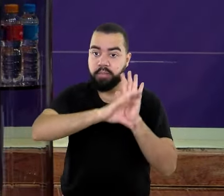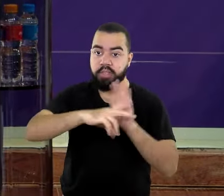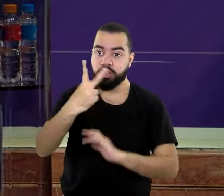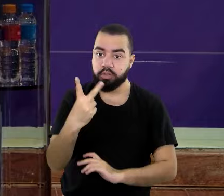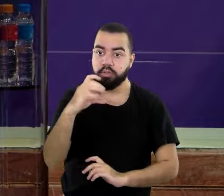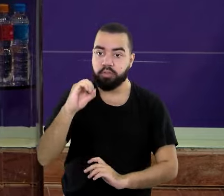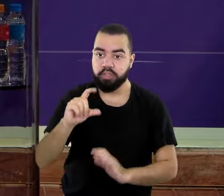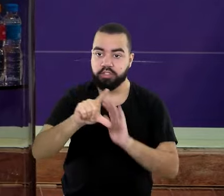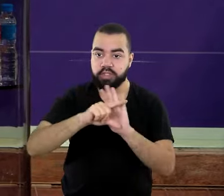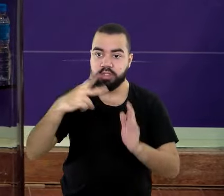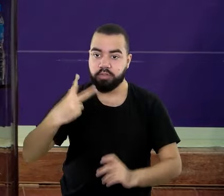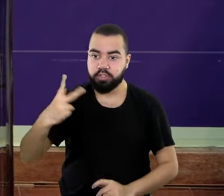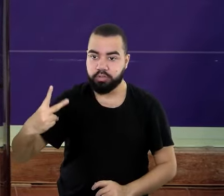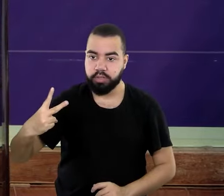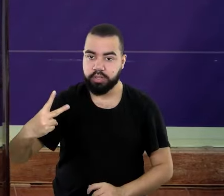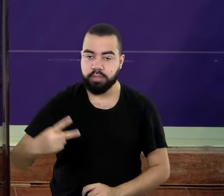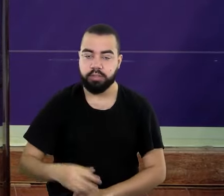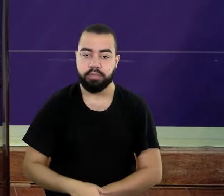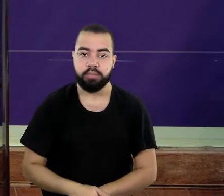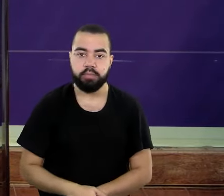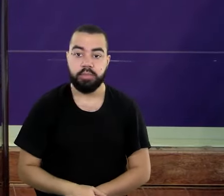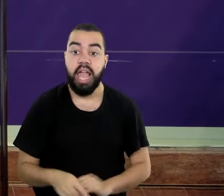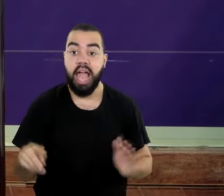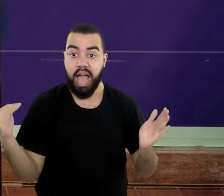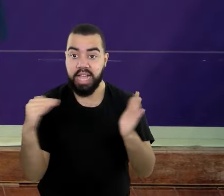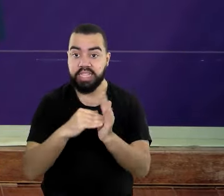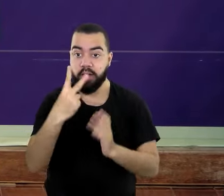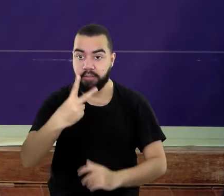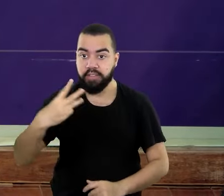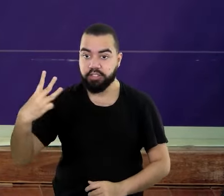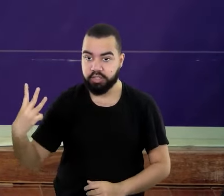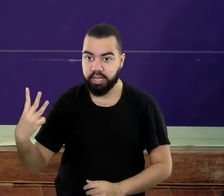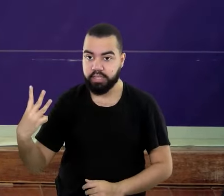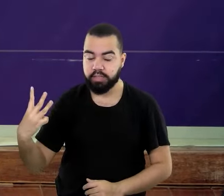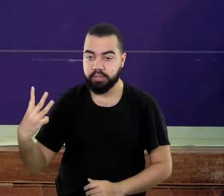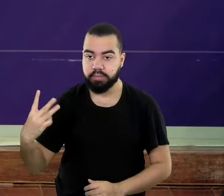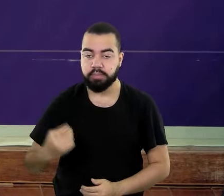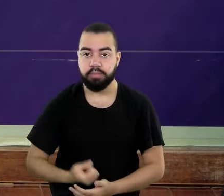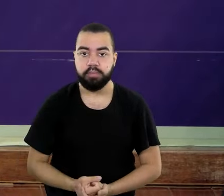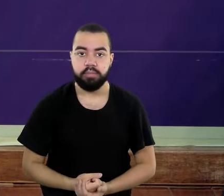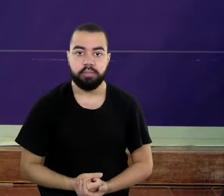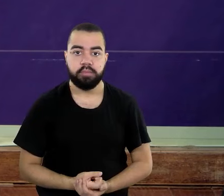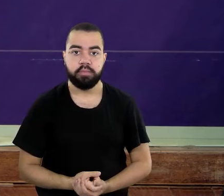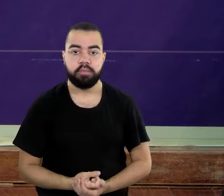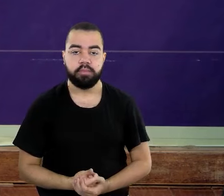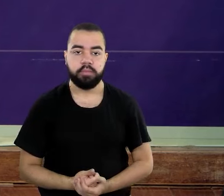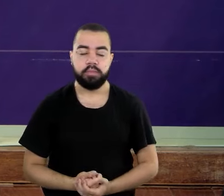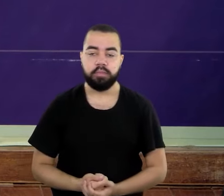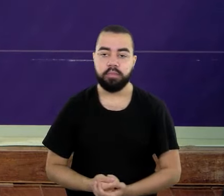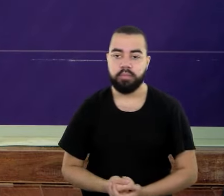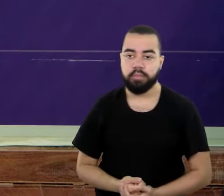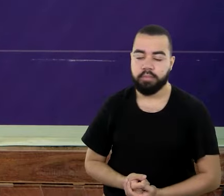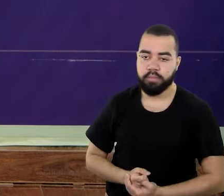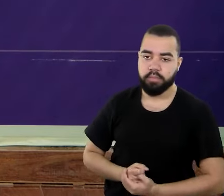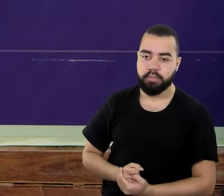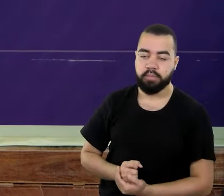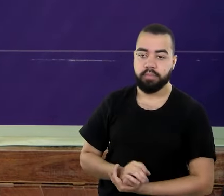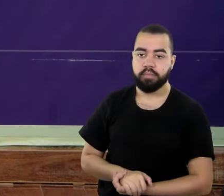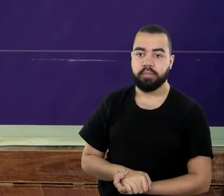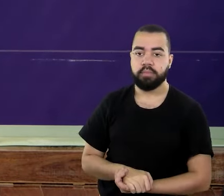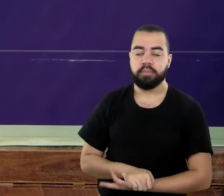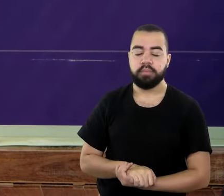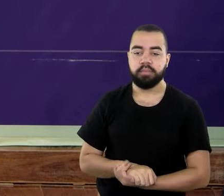20장 22절 23절 말씀입니다. 22, 23. É, João 20, 22, 23.